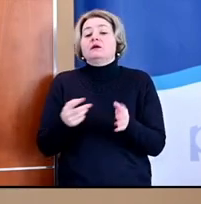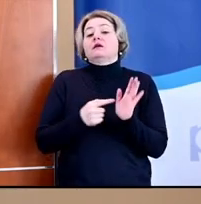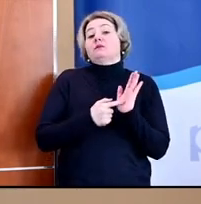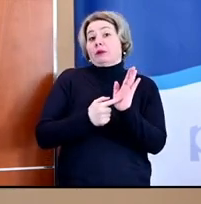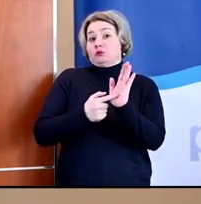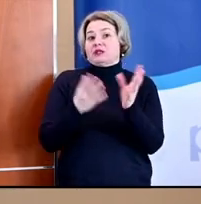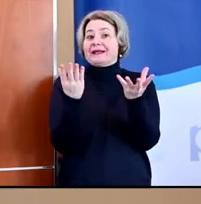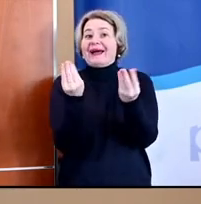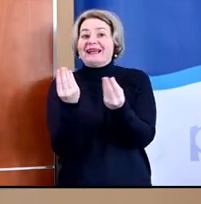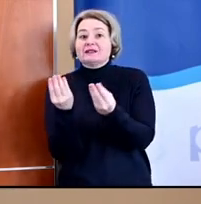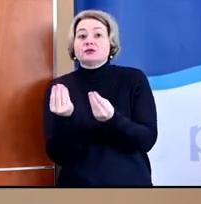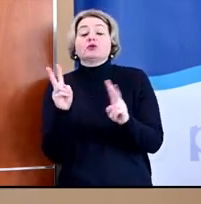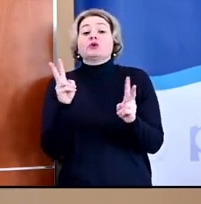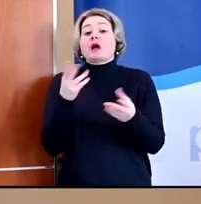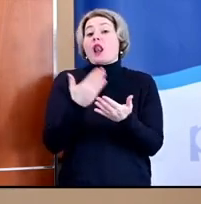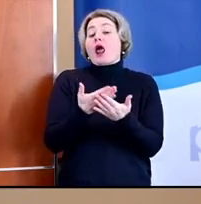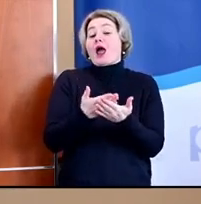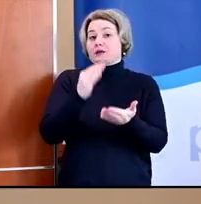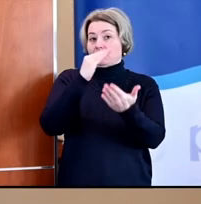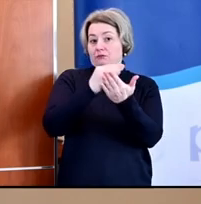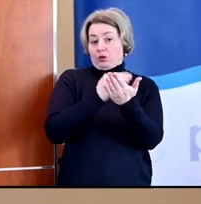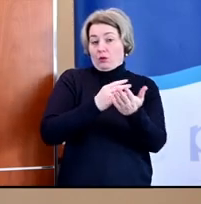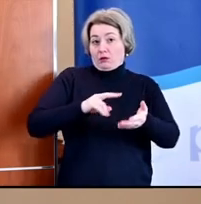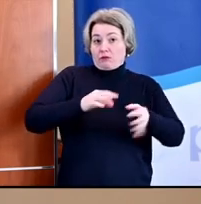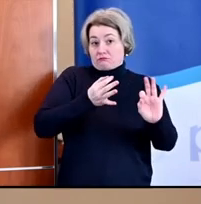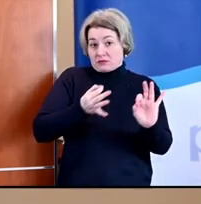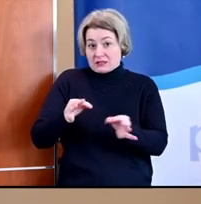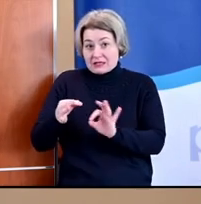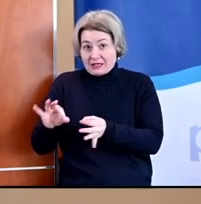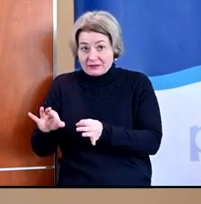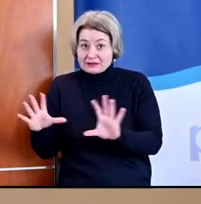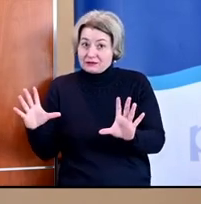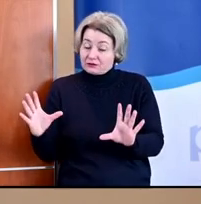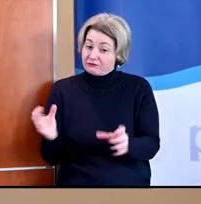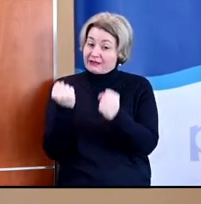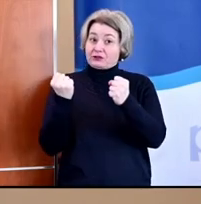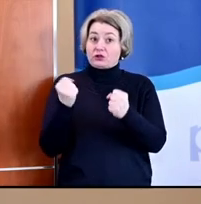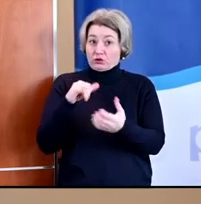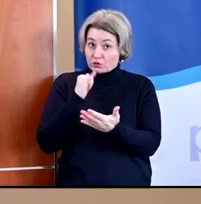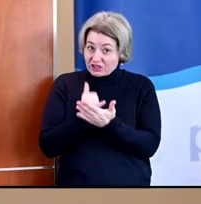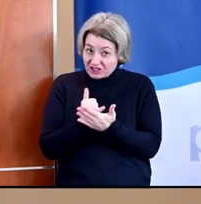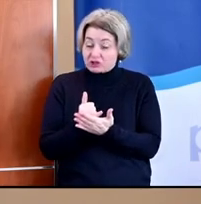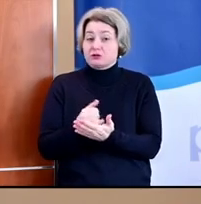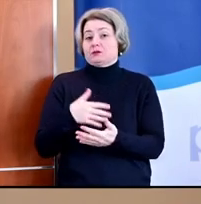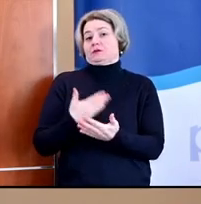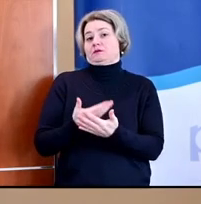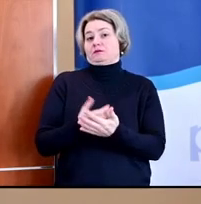lehet programot szervezni úgy hogy ezeket a fenntarthatósági aspektusokat figyelembe